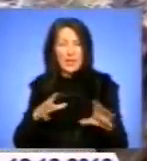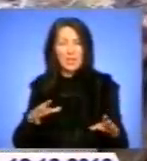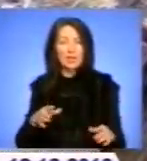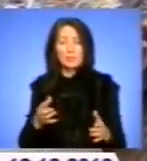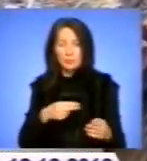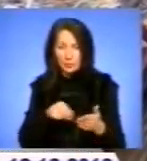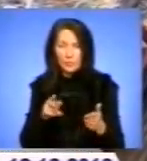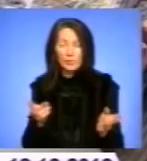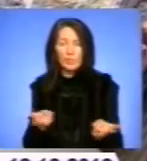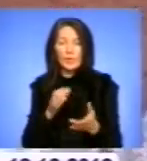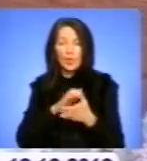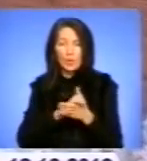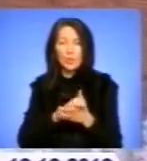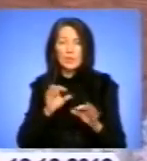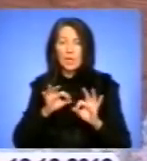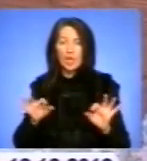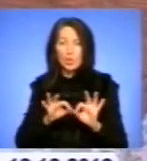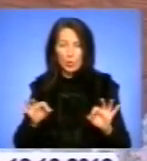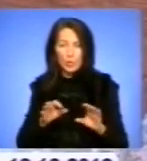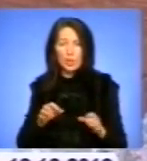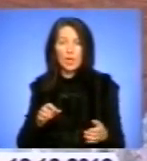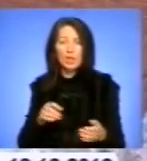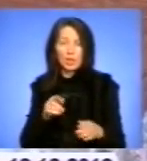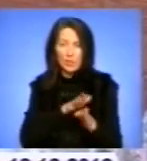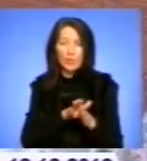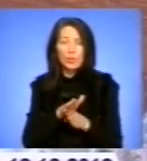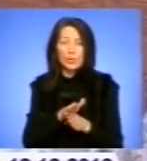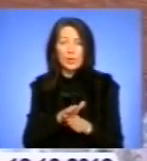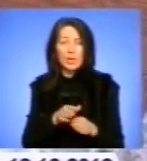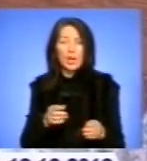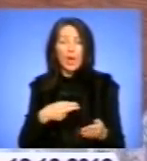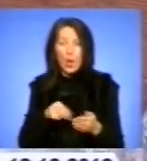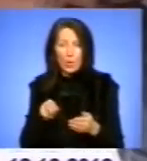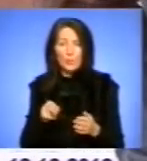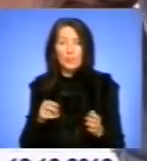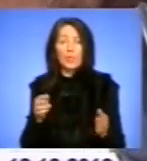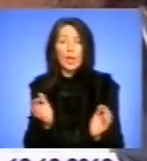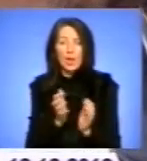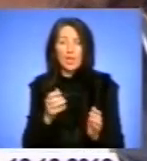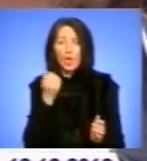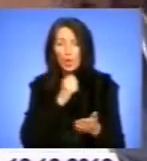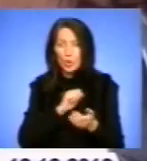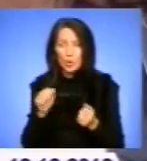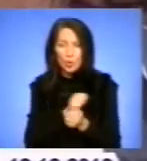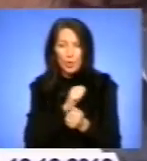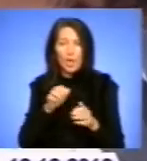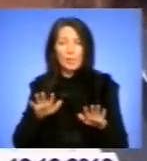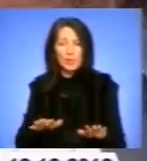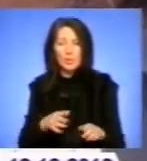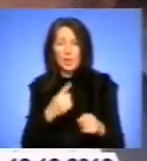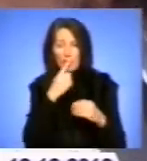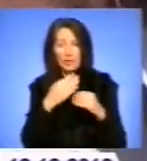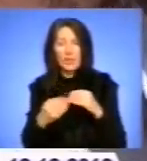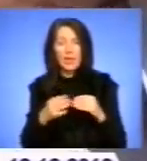з інструкцією і суворо дотримуватись її. Придбану піротехніку зберігайте у сухих місцях, віддалених від нагрівальних приладів.